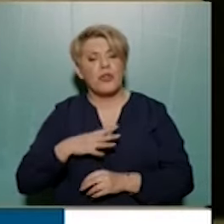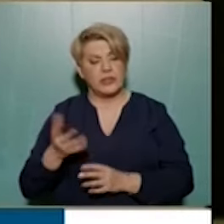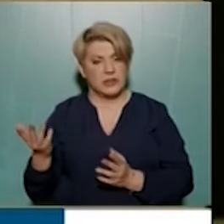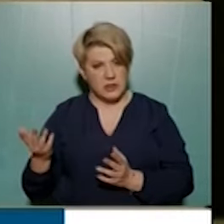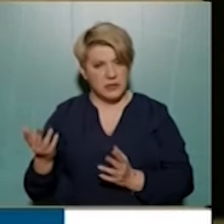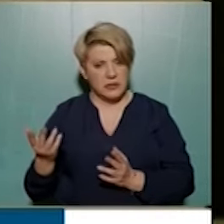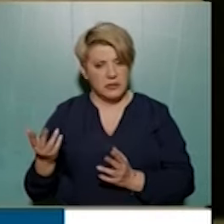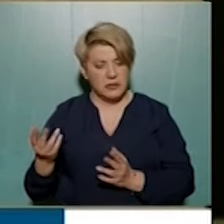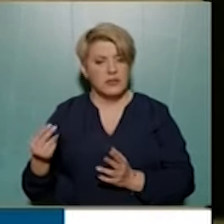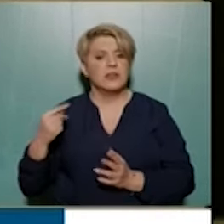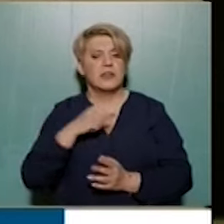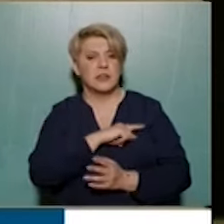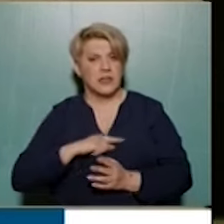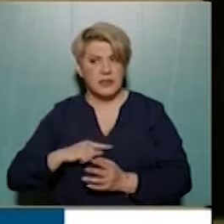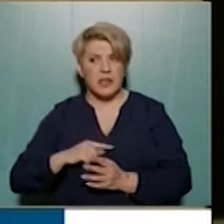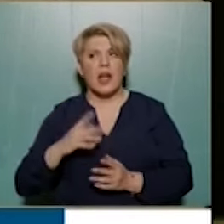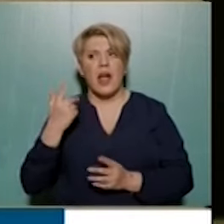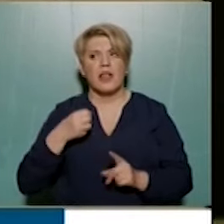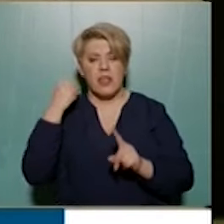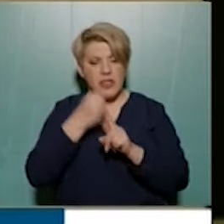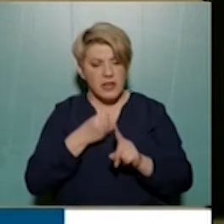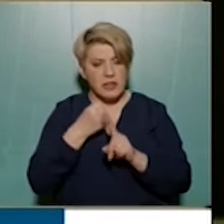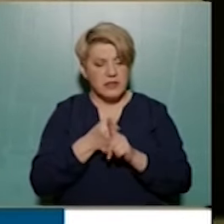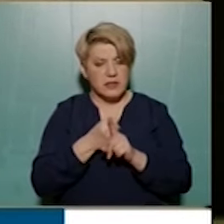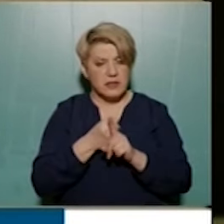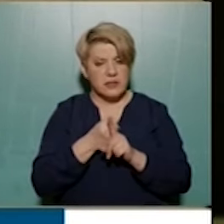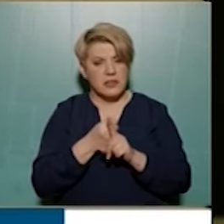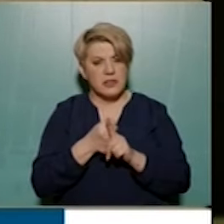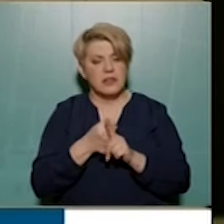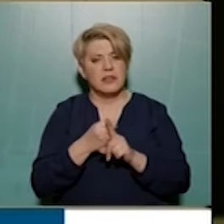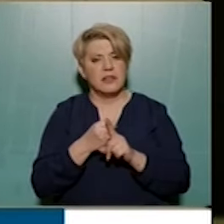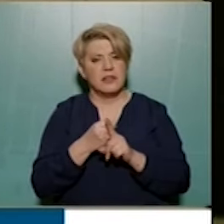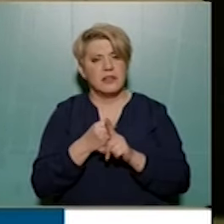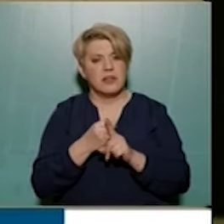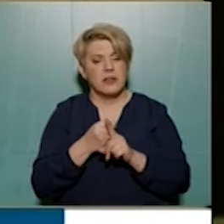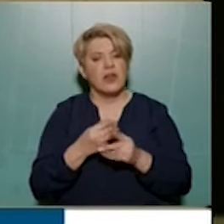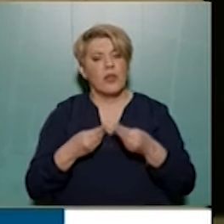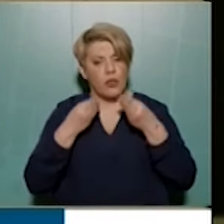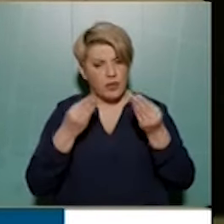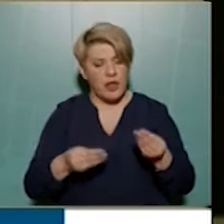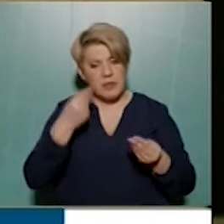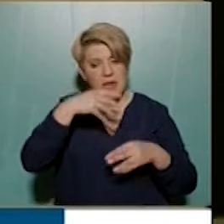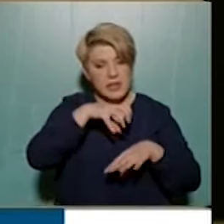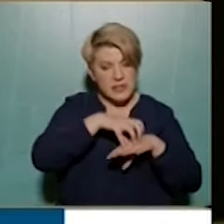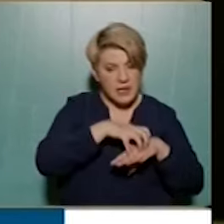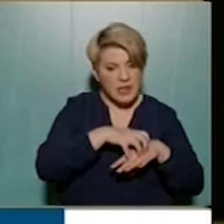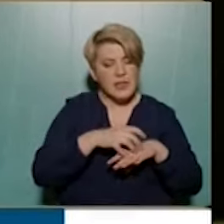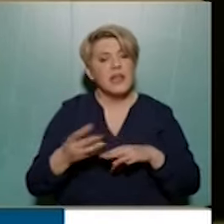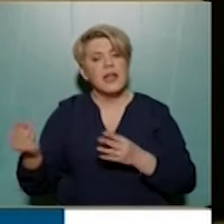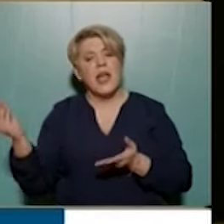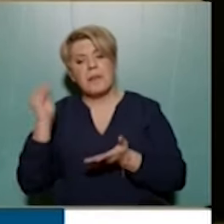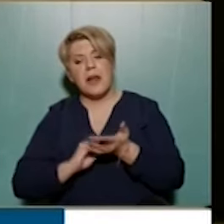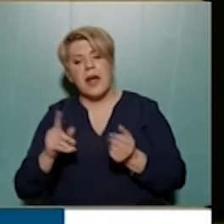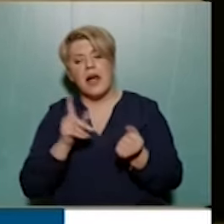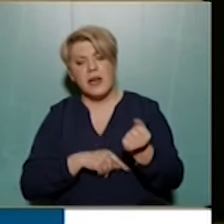της διοίκησης, αν θα διεκδικήσει δηλαδή είτε να δοθεί από την Εκκλησία, είτε να